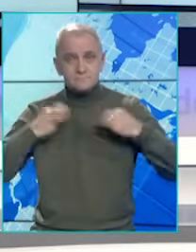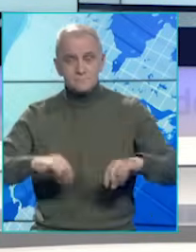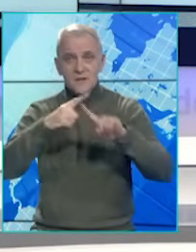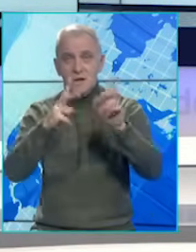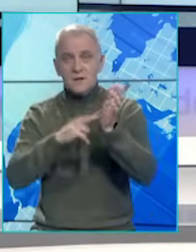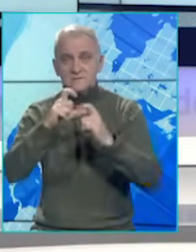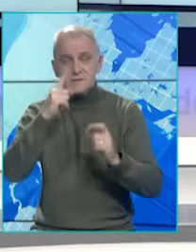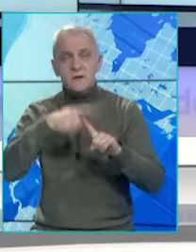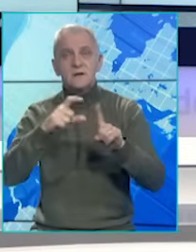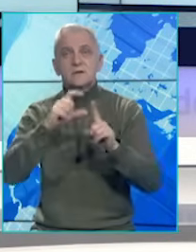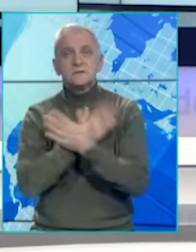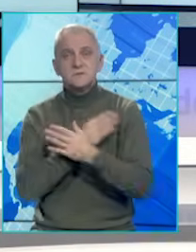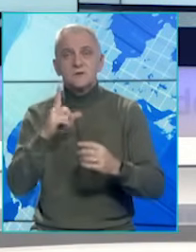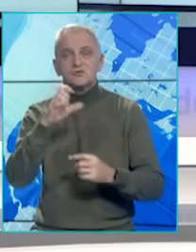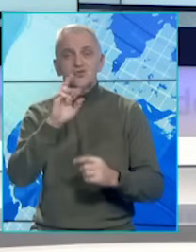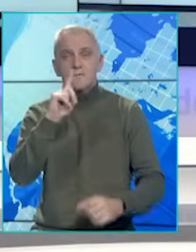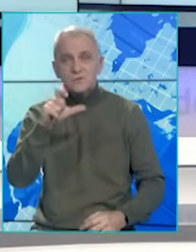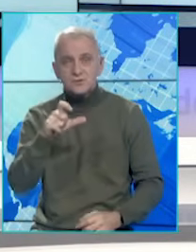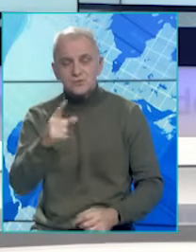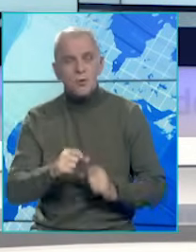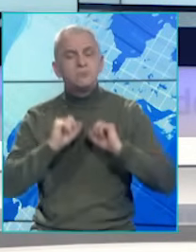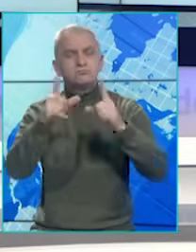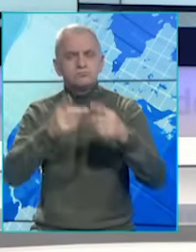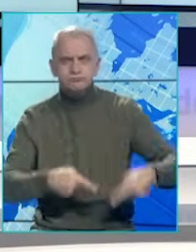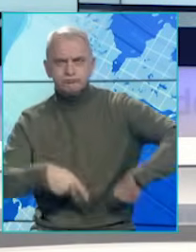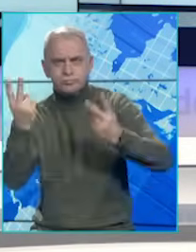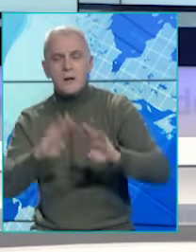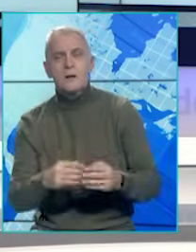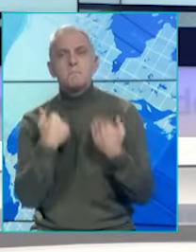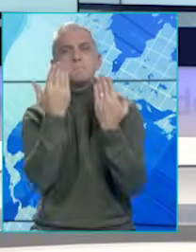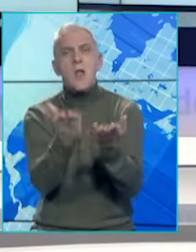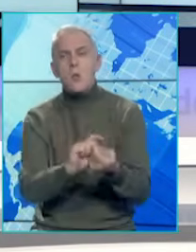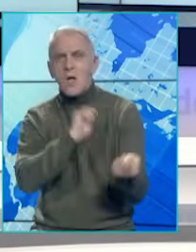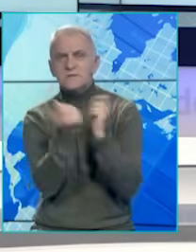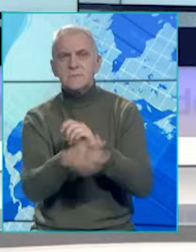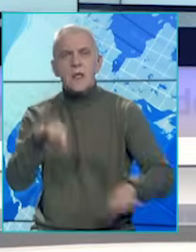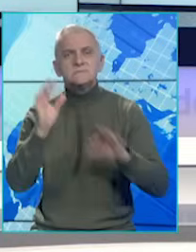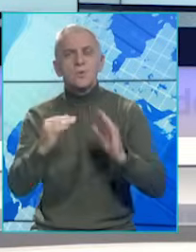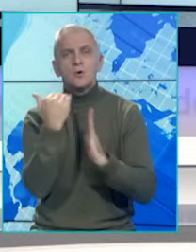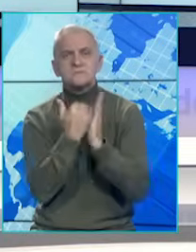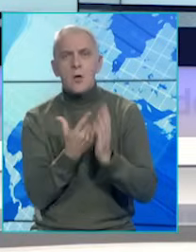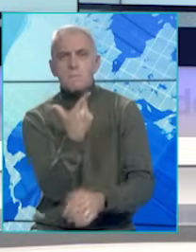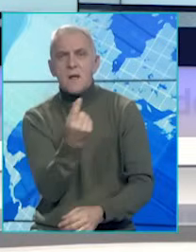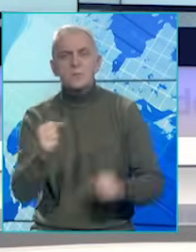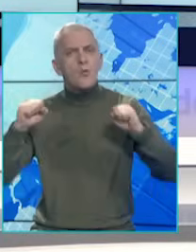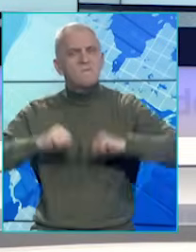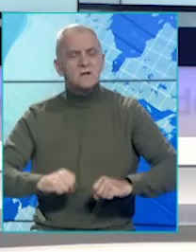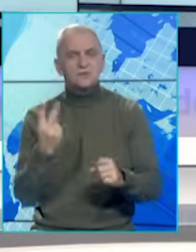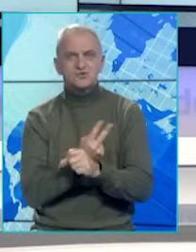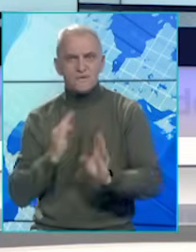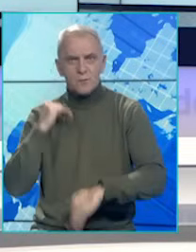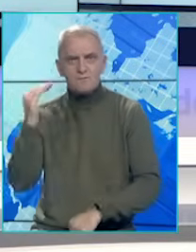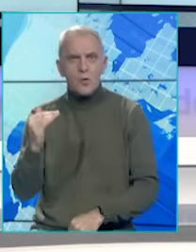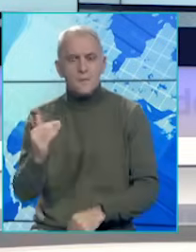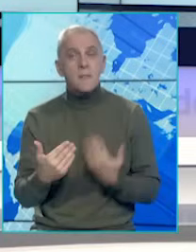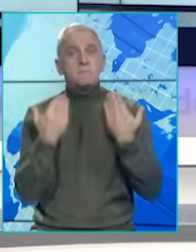Predsjednik HNS-a i HDZ-a Bosne i Hercegovine Dragan Čović uputio je prijedlog izmjena izbornog zakona partnerima u vlasti na državnoj